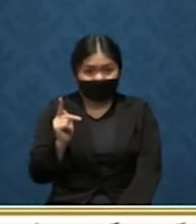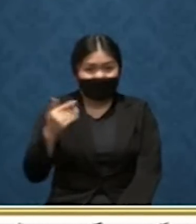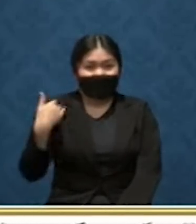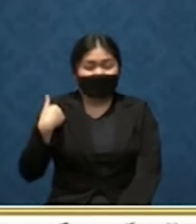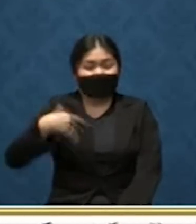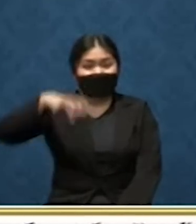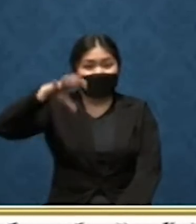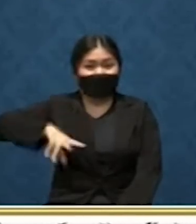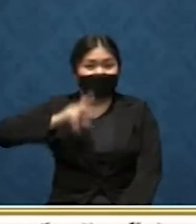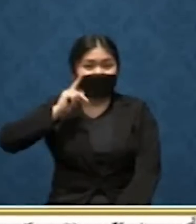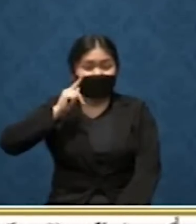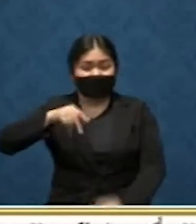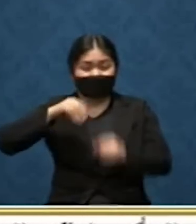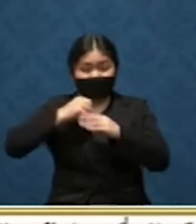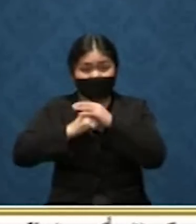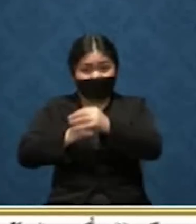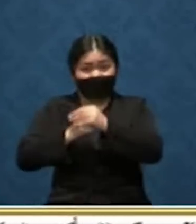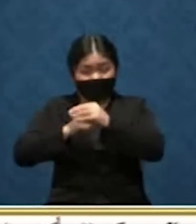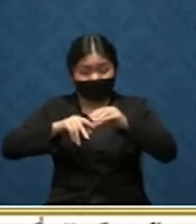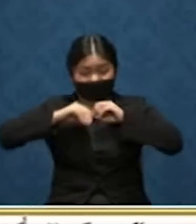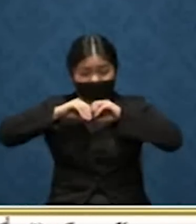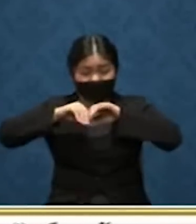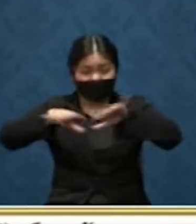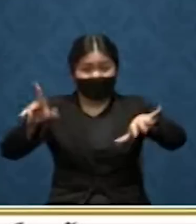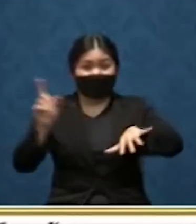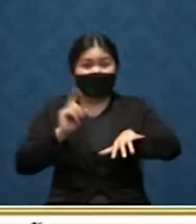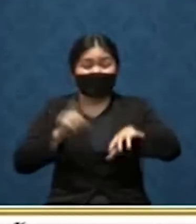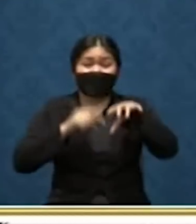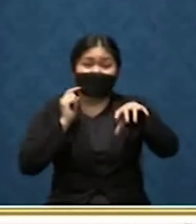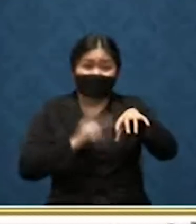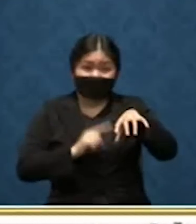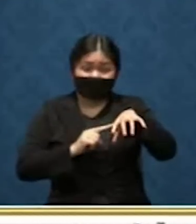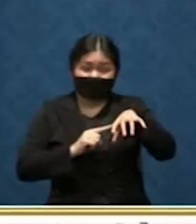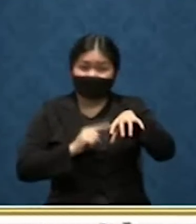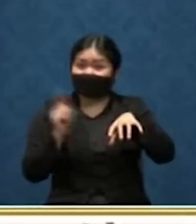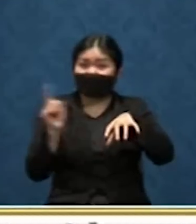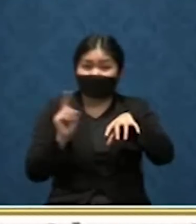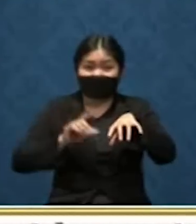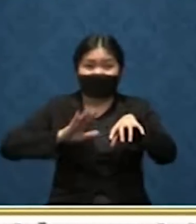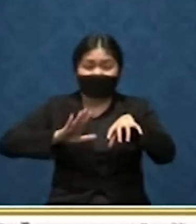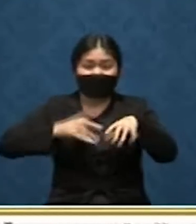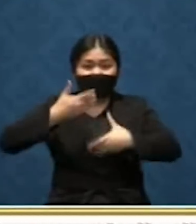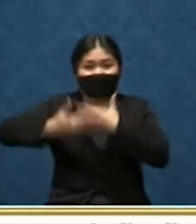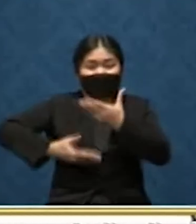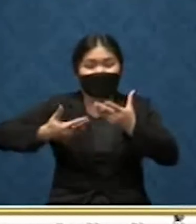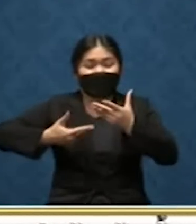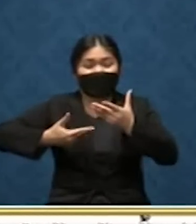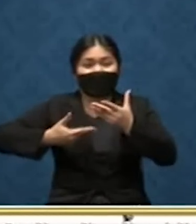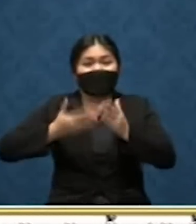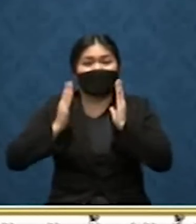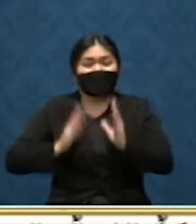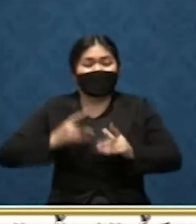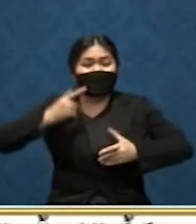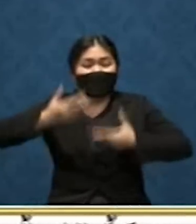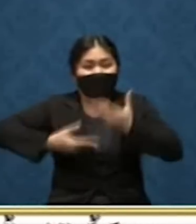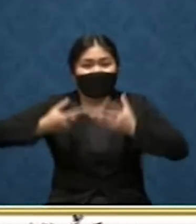สำนักข่าวในจีนต่างลายงานกว่ามันคือสถานีปลายทางของการค้ามนุย์